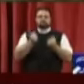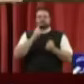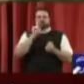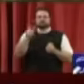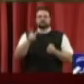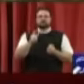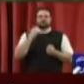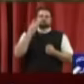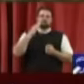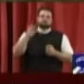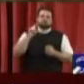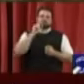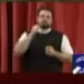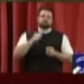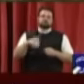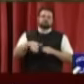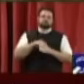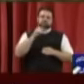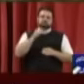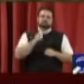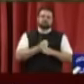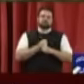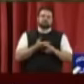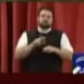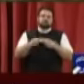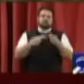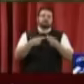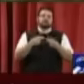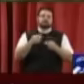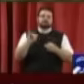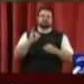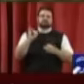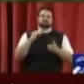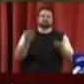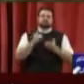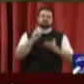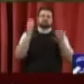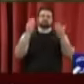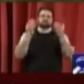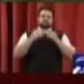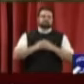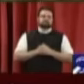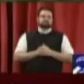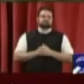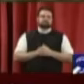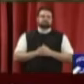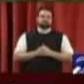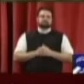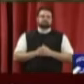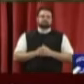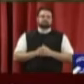îl realizezi mult mai repede cât ăla care nu are carte. Pentru că m-a sunat odată cineva și vroia, nu știu ce,